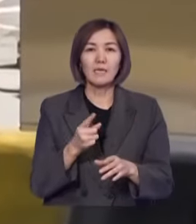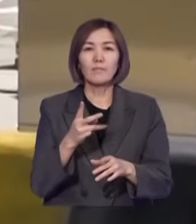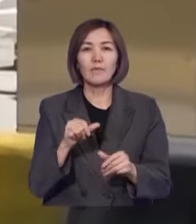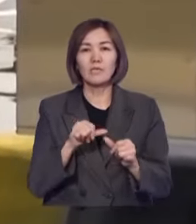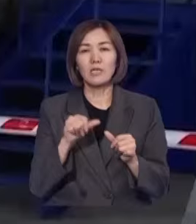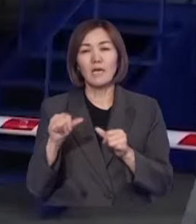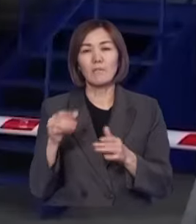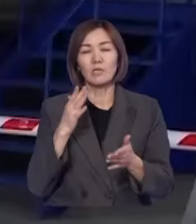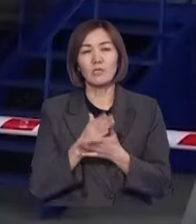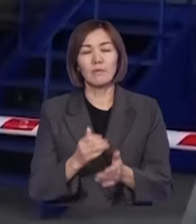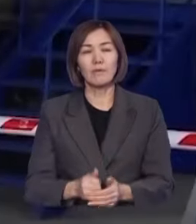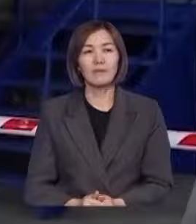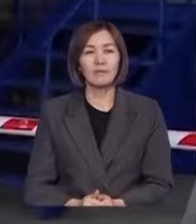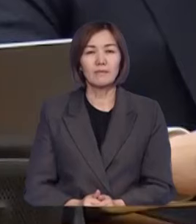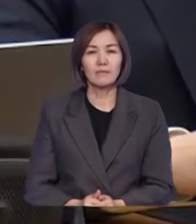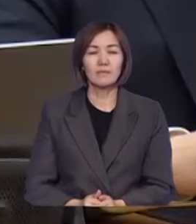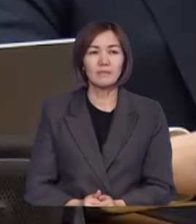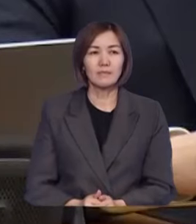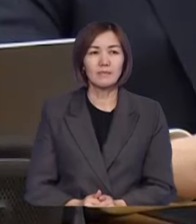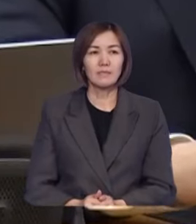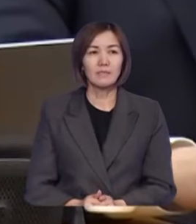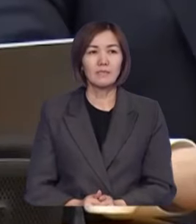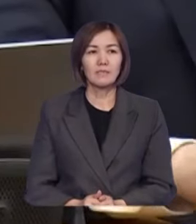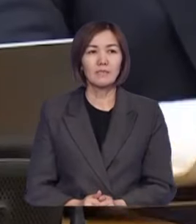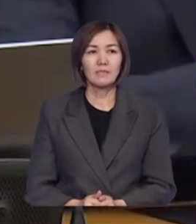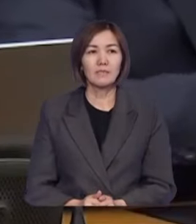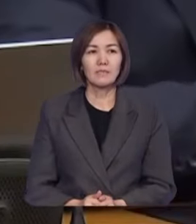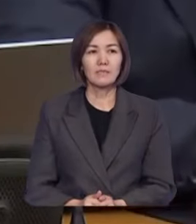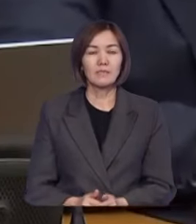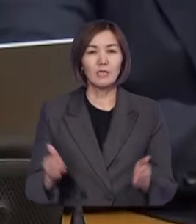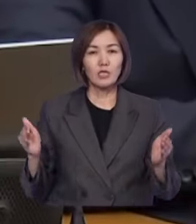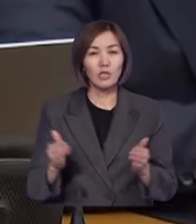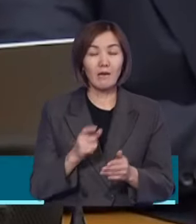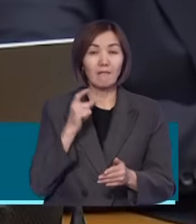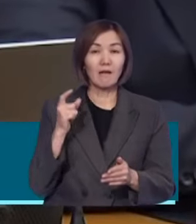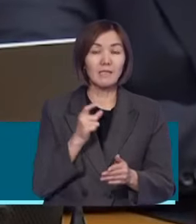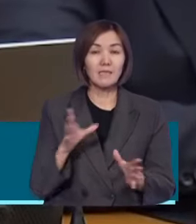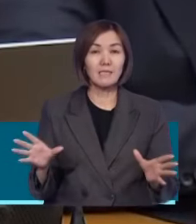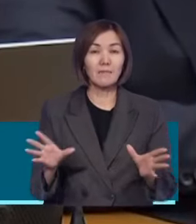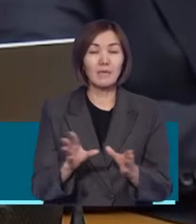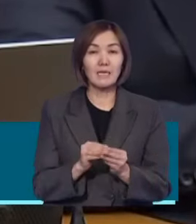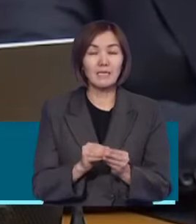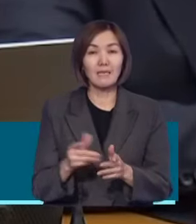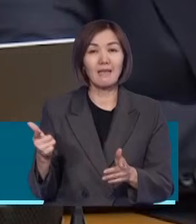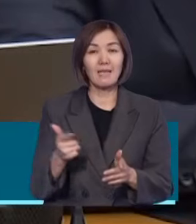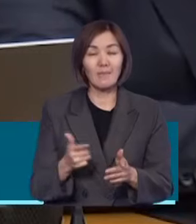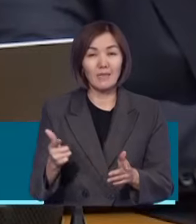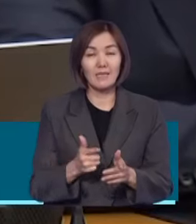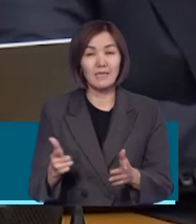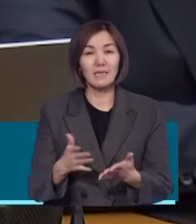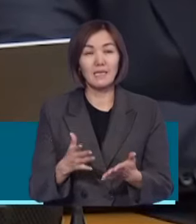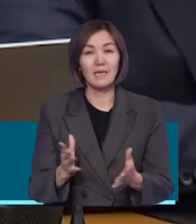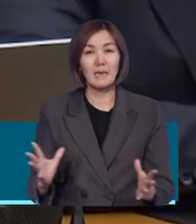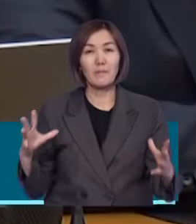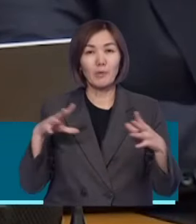бірнеше айырмашылығы бар. Бірінші жағдайда шағын фермерлер бірлескен кепілдік жүйесіне біреге алады. Бұл